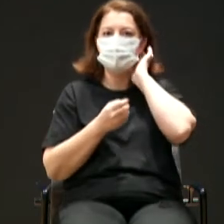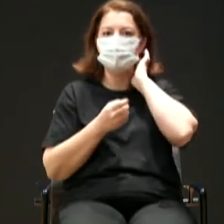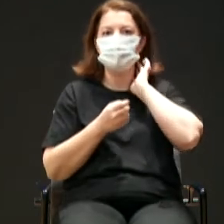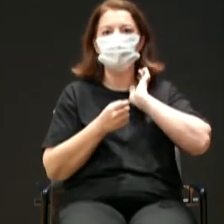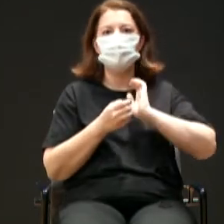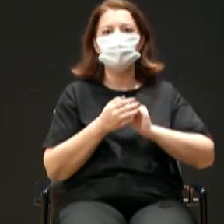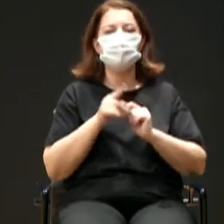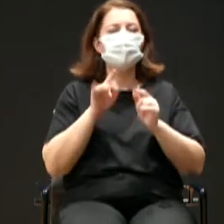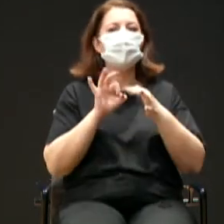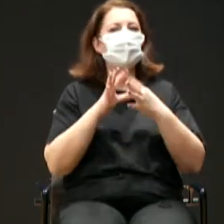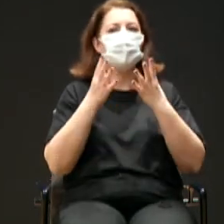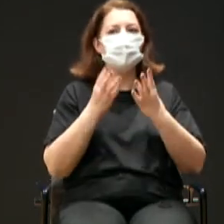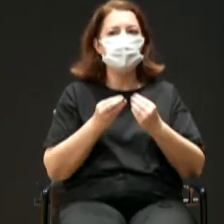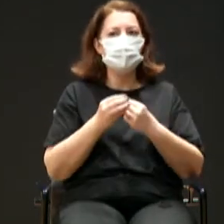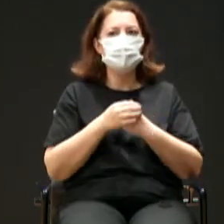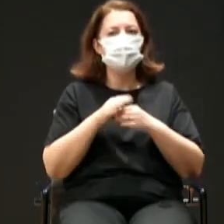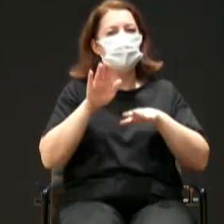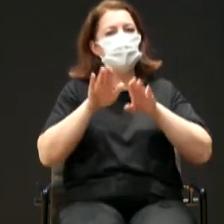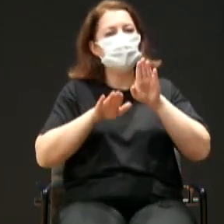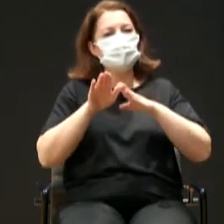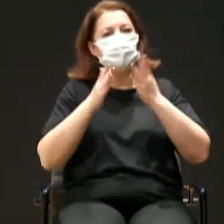Yani bu ne oluyor? Aşağı yukarı